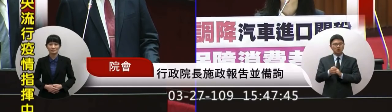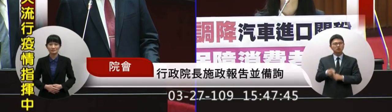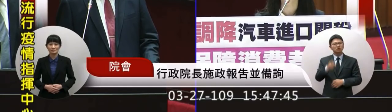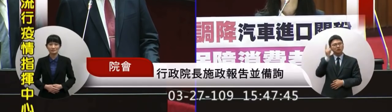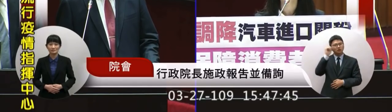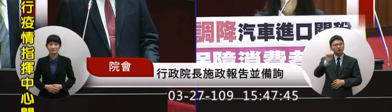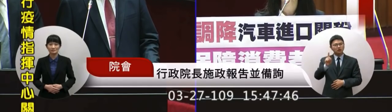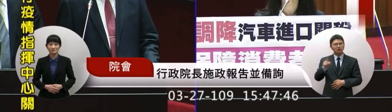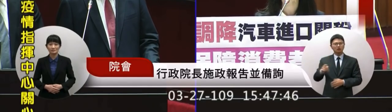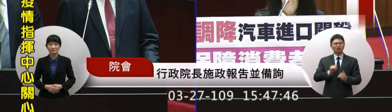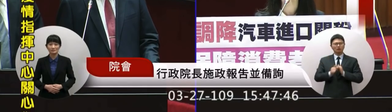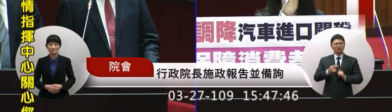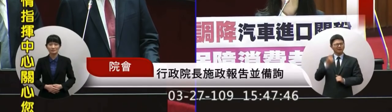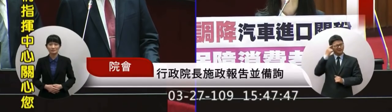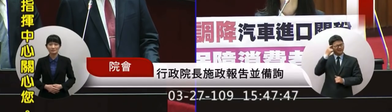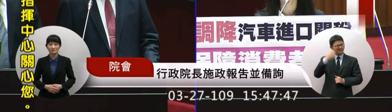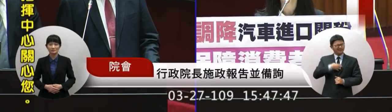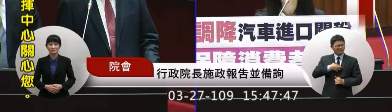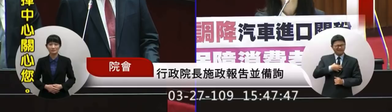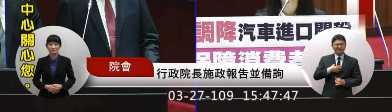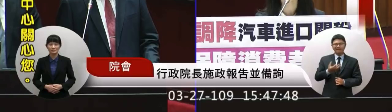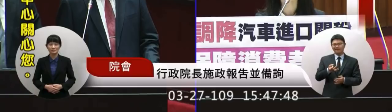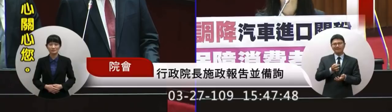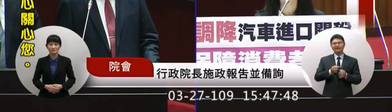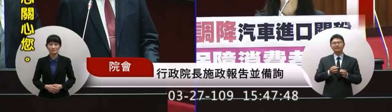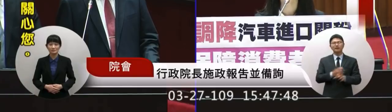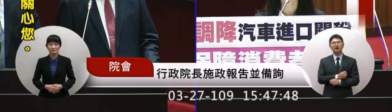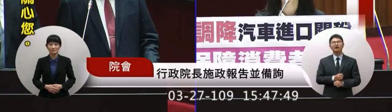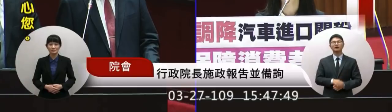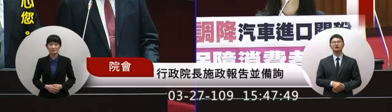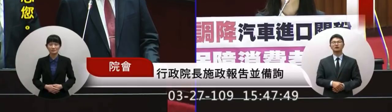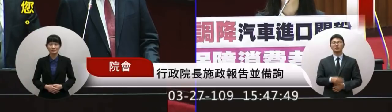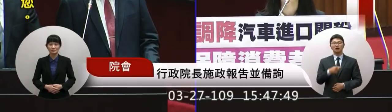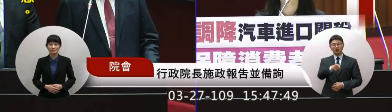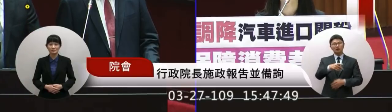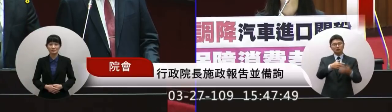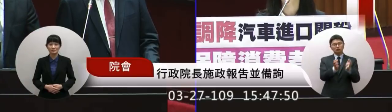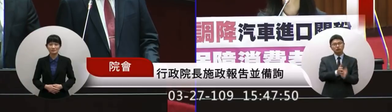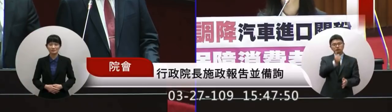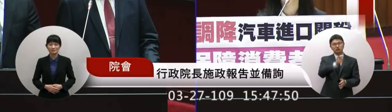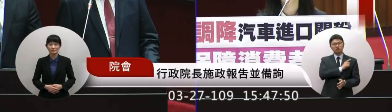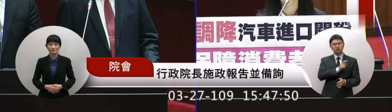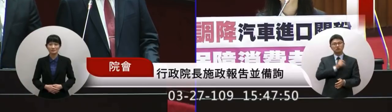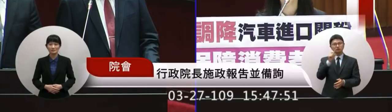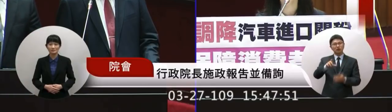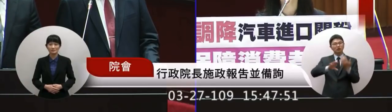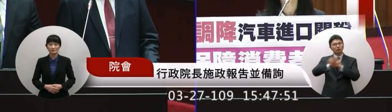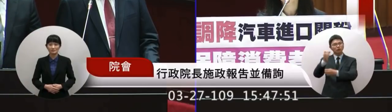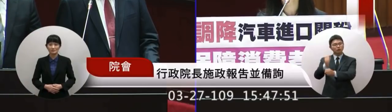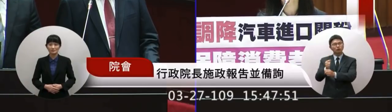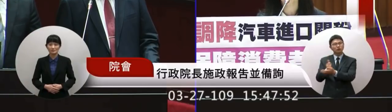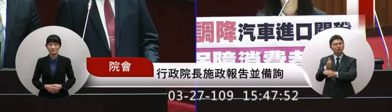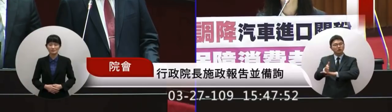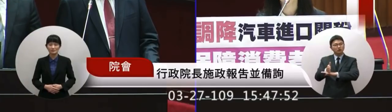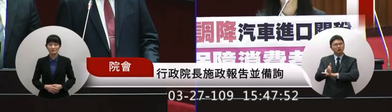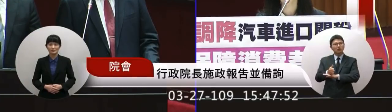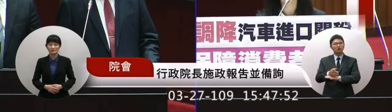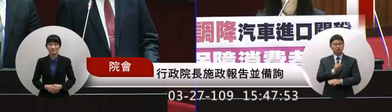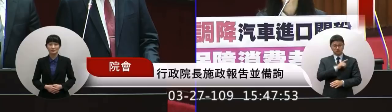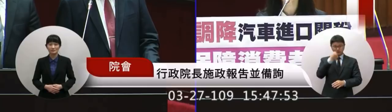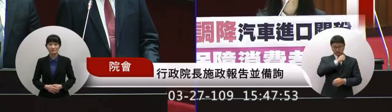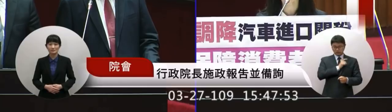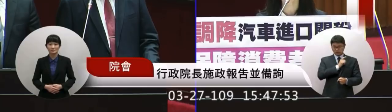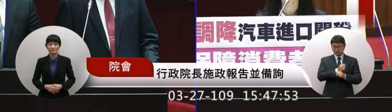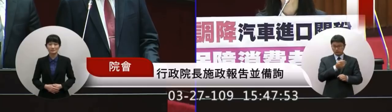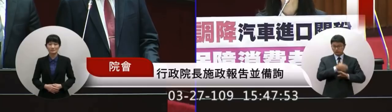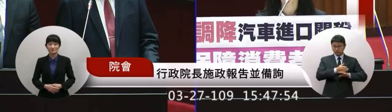长期的痛。那所以大家就问说，为什么连部长们都选择进口车而不选择国产车？他的理由是什